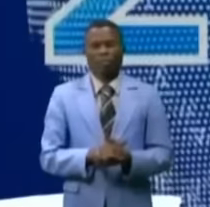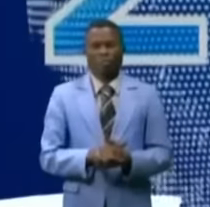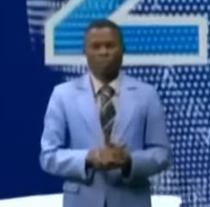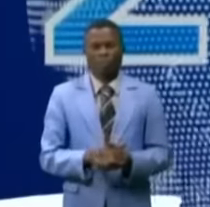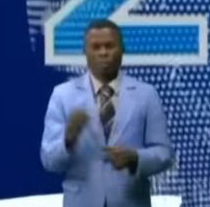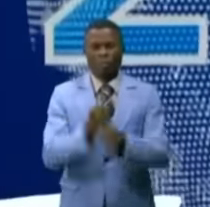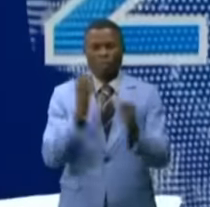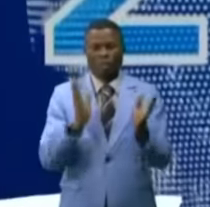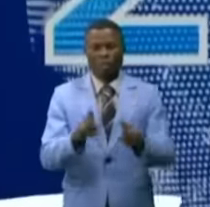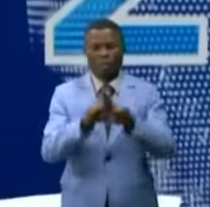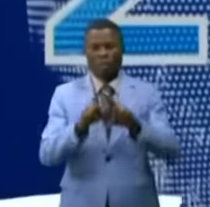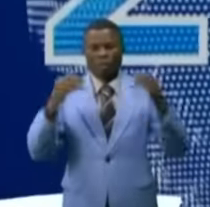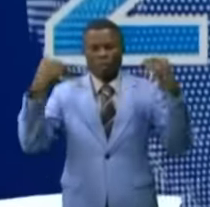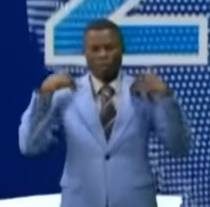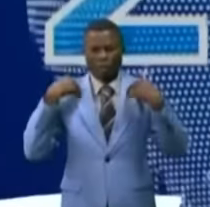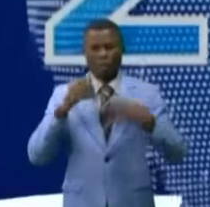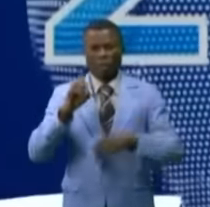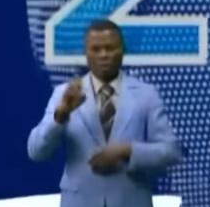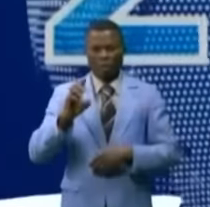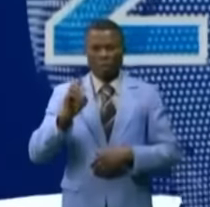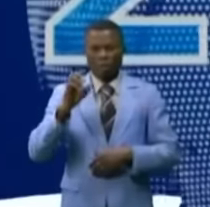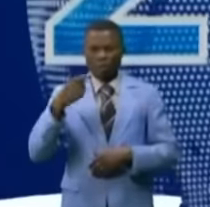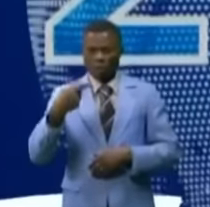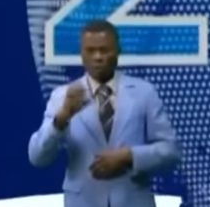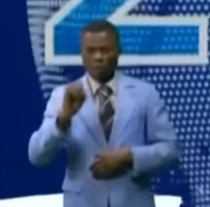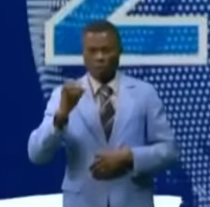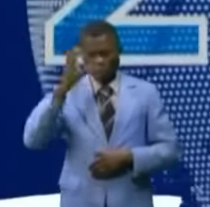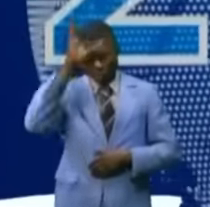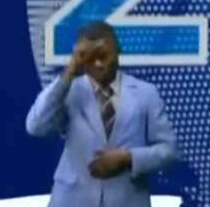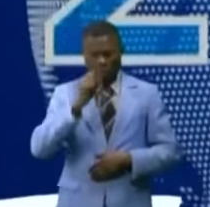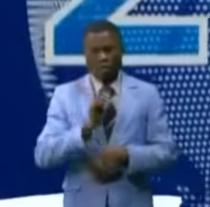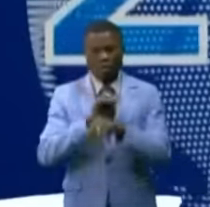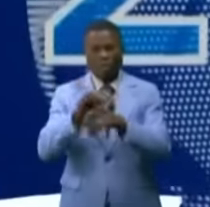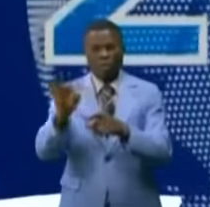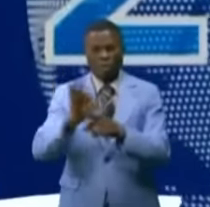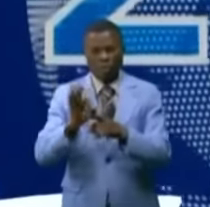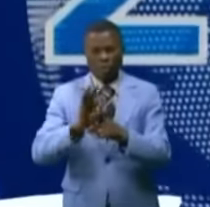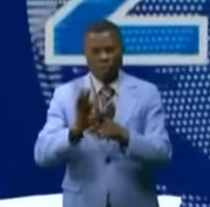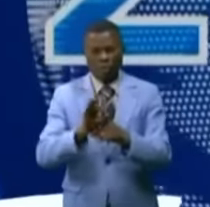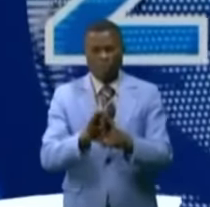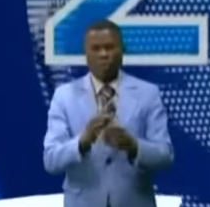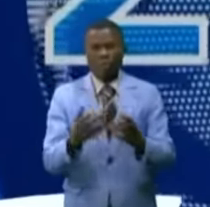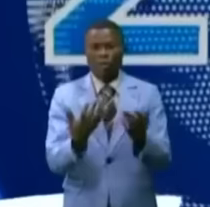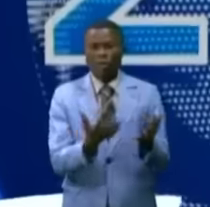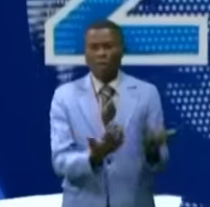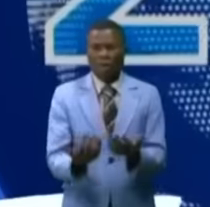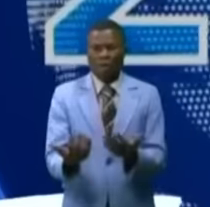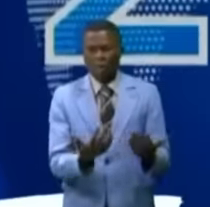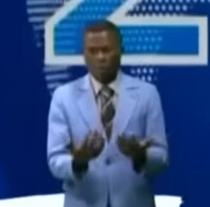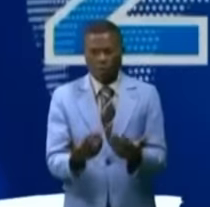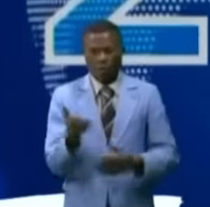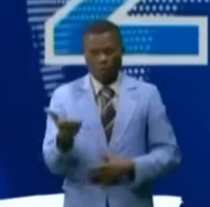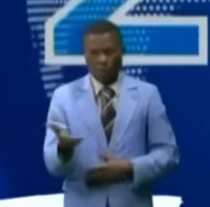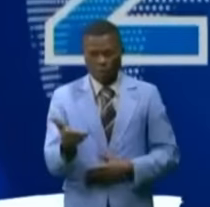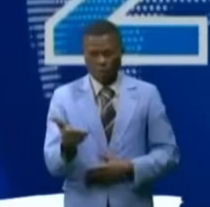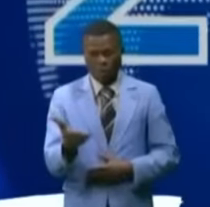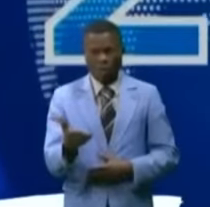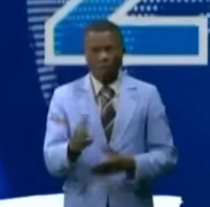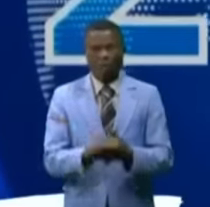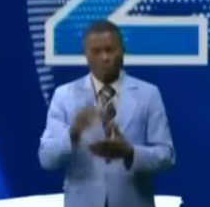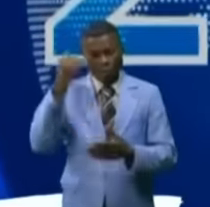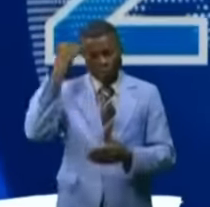Les agents et cadres de la DGDA province de Bandundu reçoivent une formation sur le logiciel ISIS Régie,